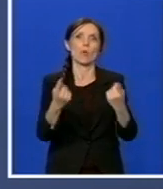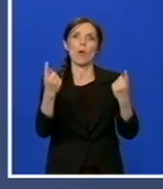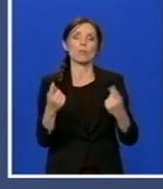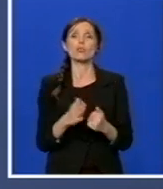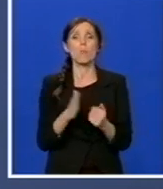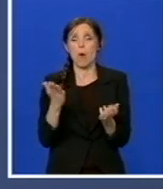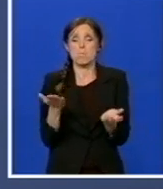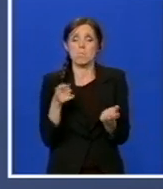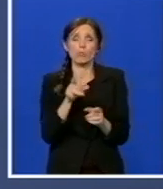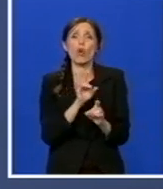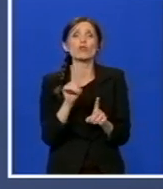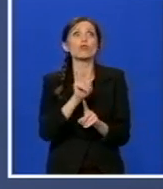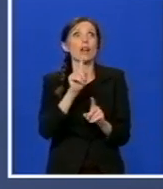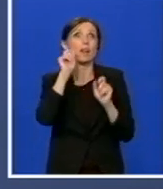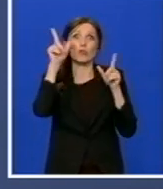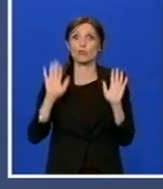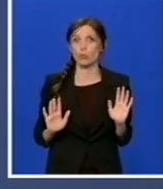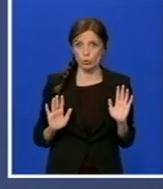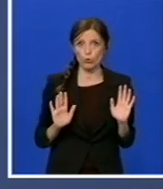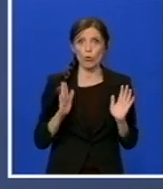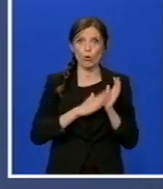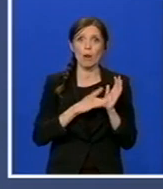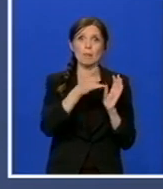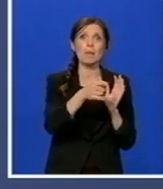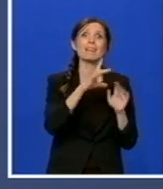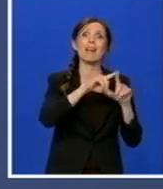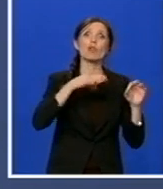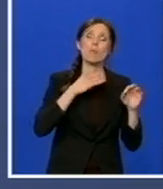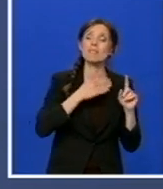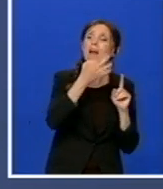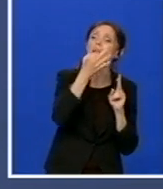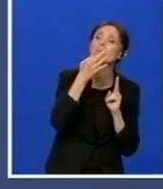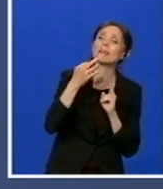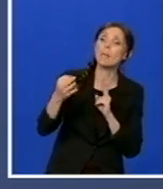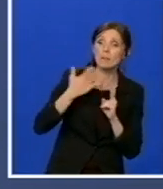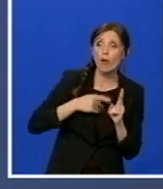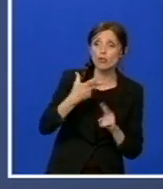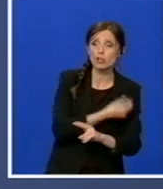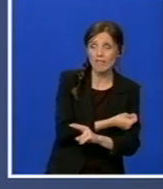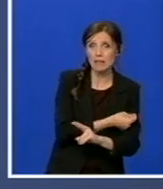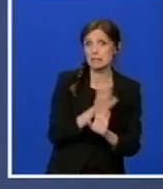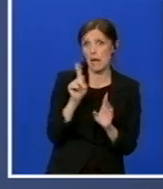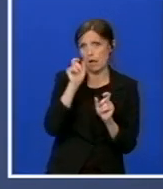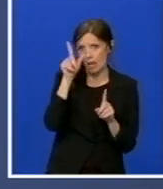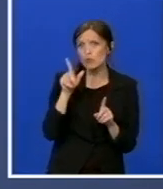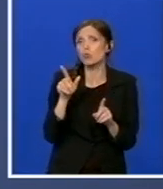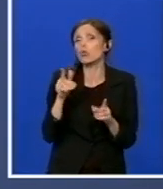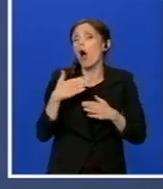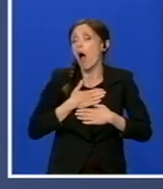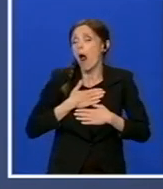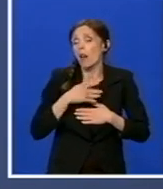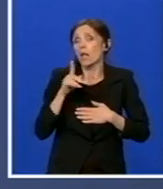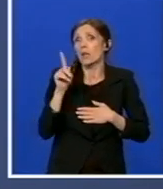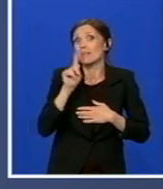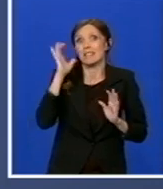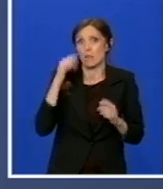ništa neuobičajeno, iako napominjem, nisam upoznata sa tim. Hvala, možemo čuti sledeće pitanje. Nataša Jovanović, televizija